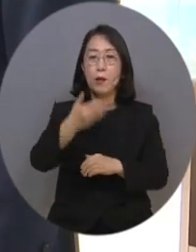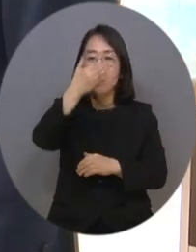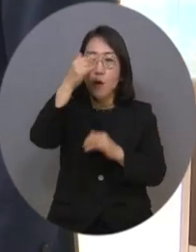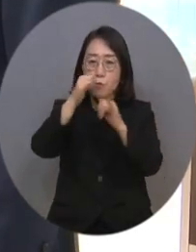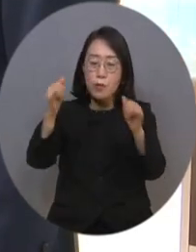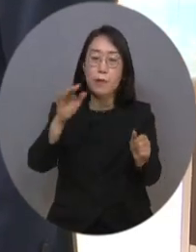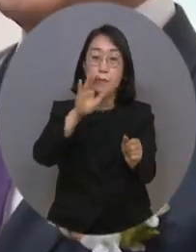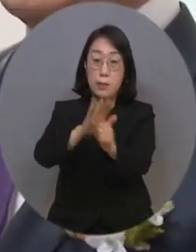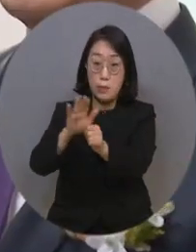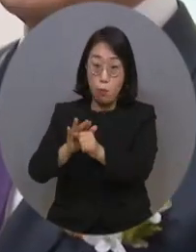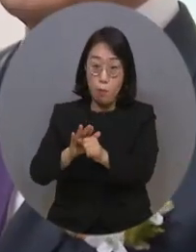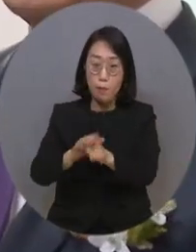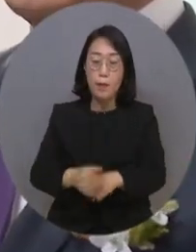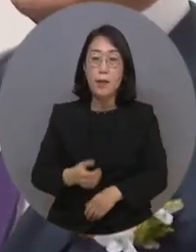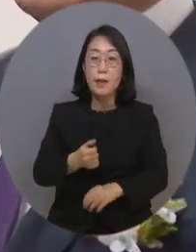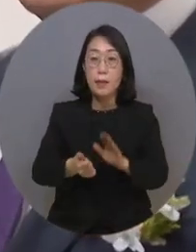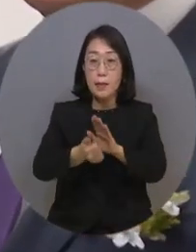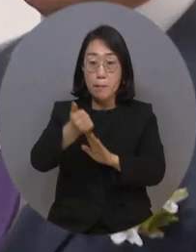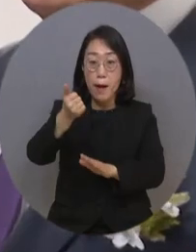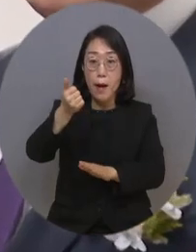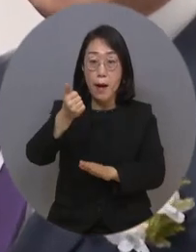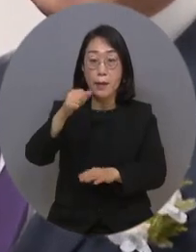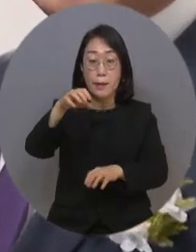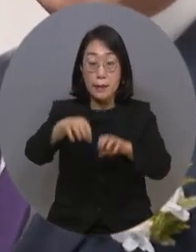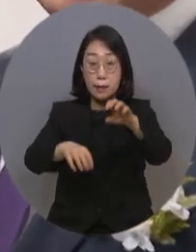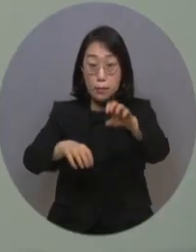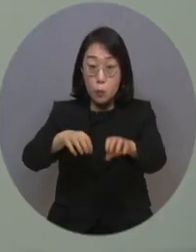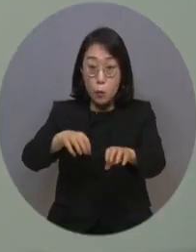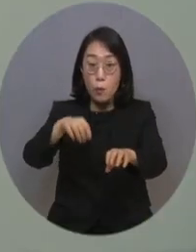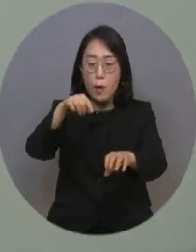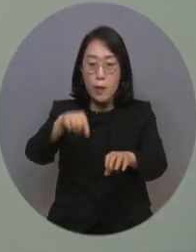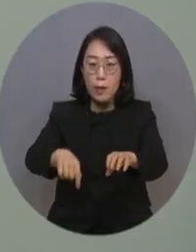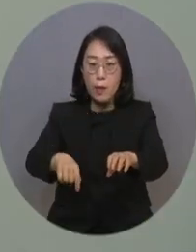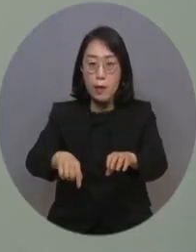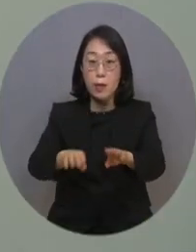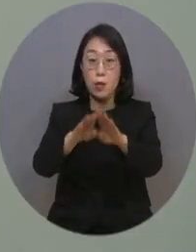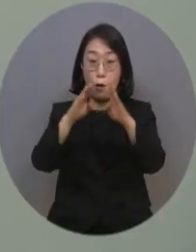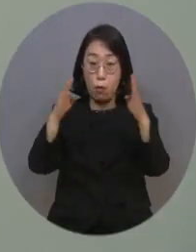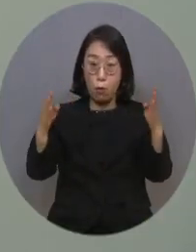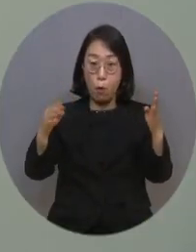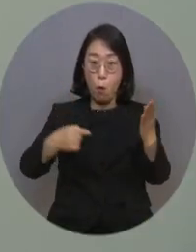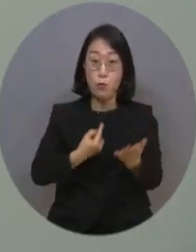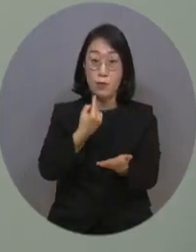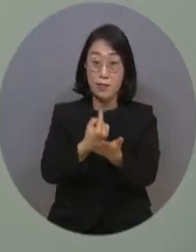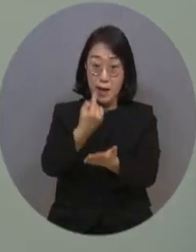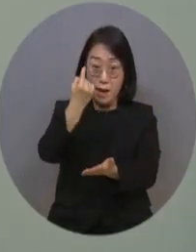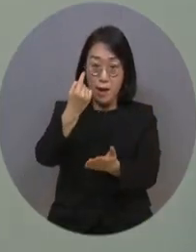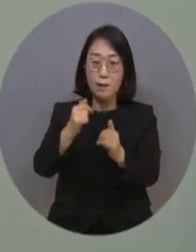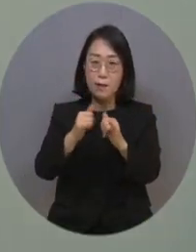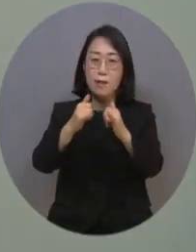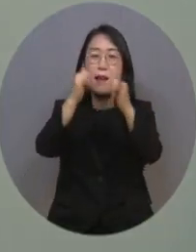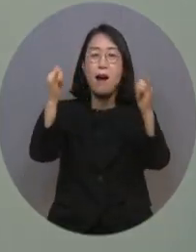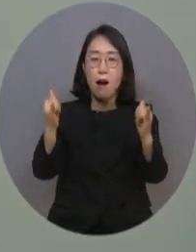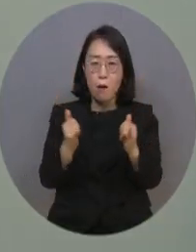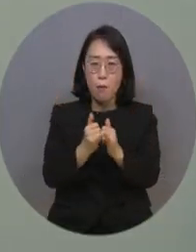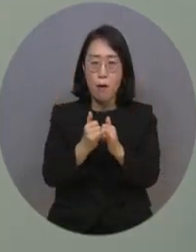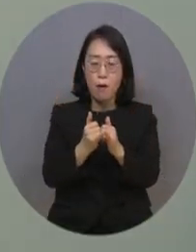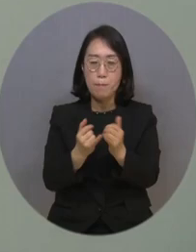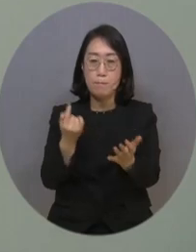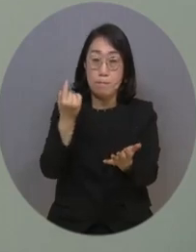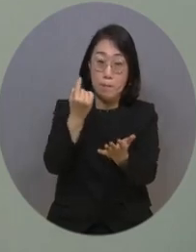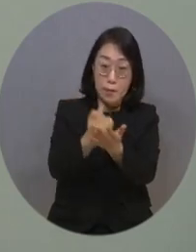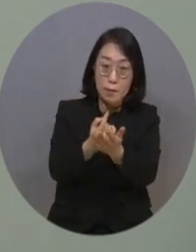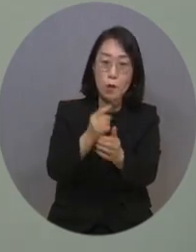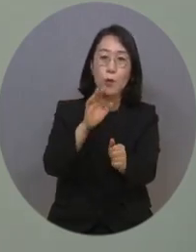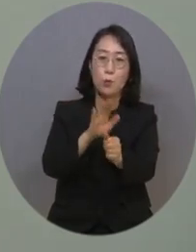청년을 지원하게 돼 희망디딤돌 전남센터에 개소가 홀로서기를 준비하는 청년들의 첫 사회생활을 향한